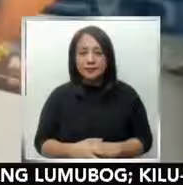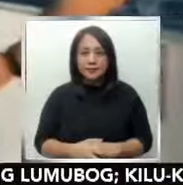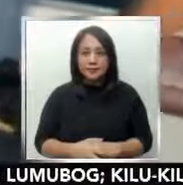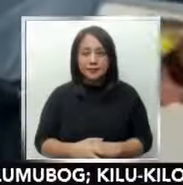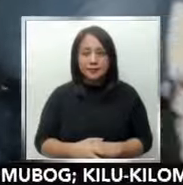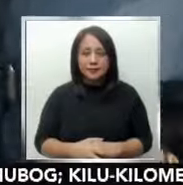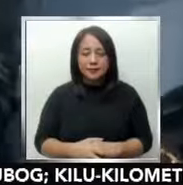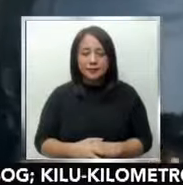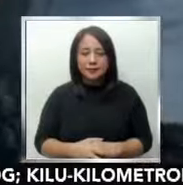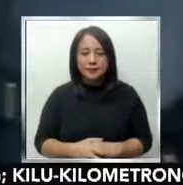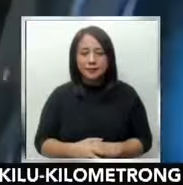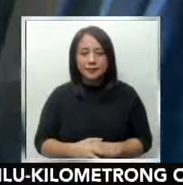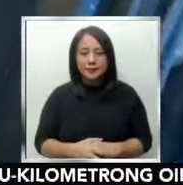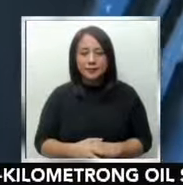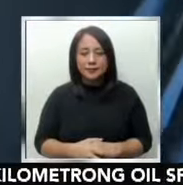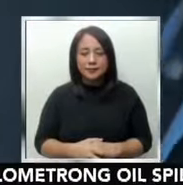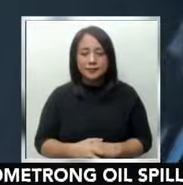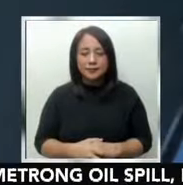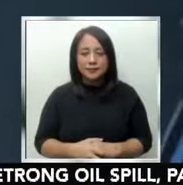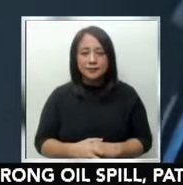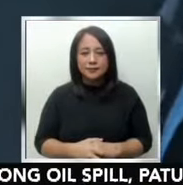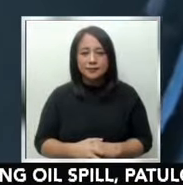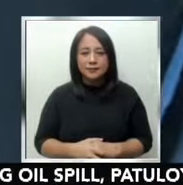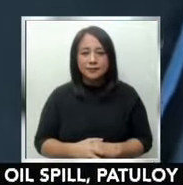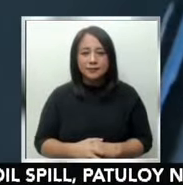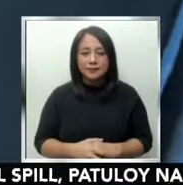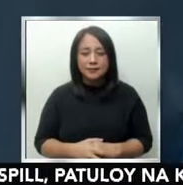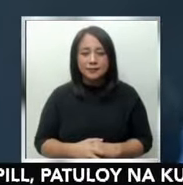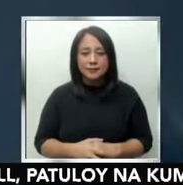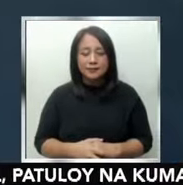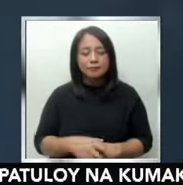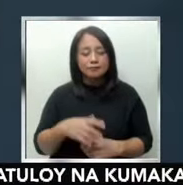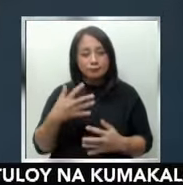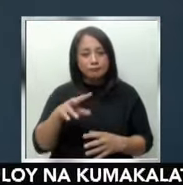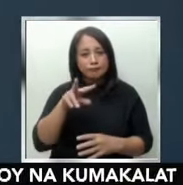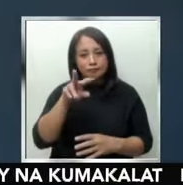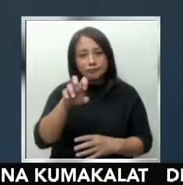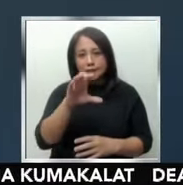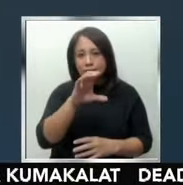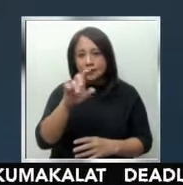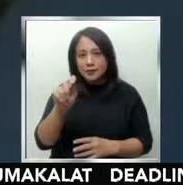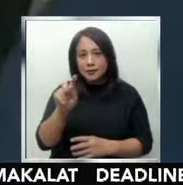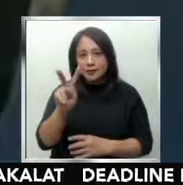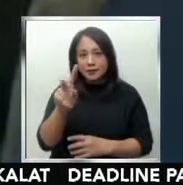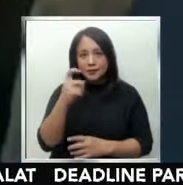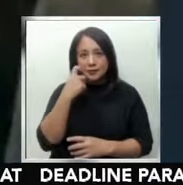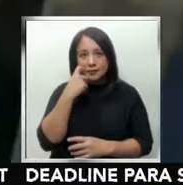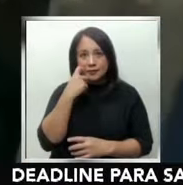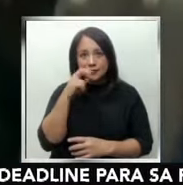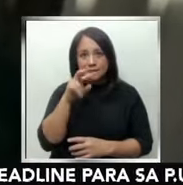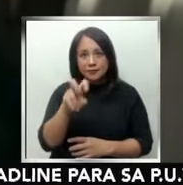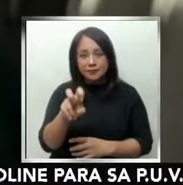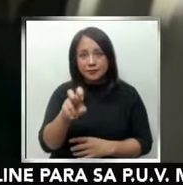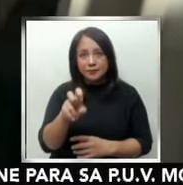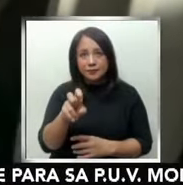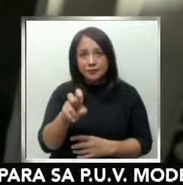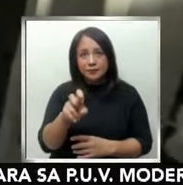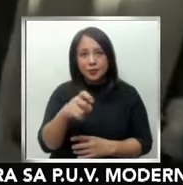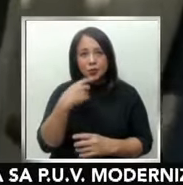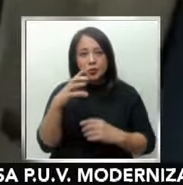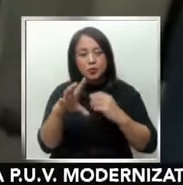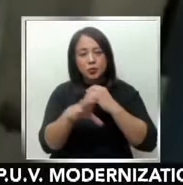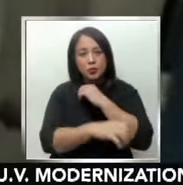Cruz ba nakita mo ang CCTV kanina Nakita mo Yes Sir Sinong kumuha ng relo